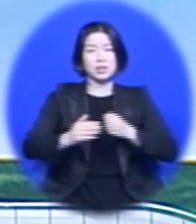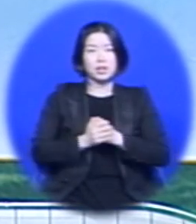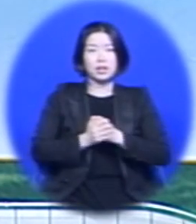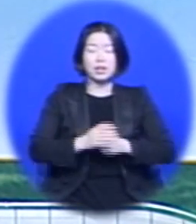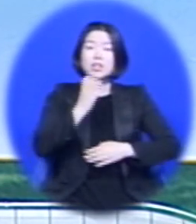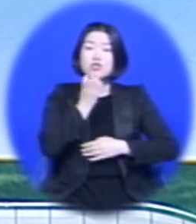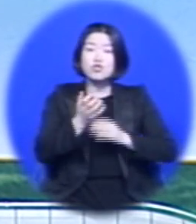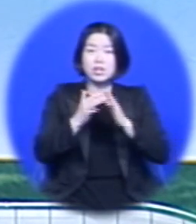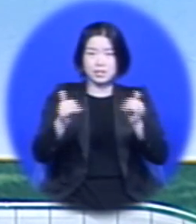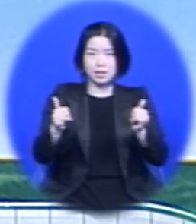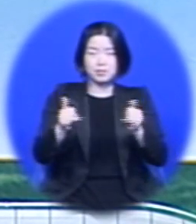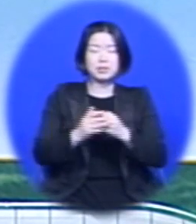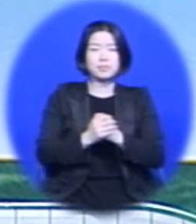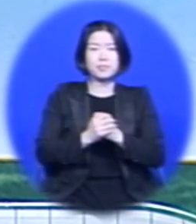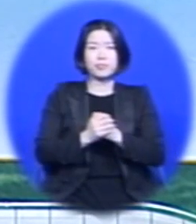유대인들은